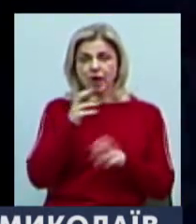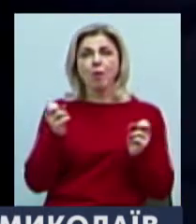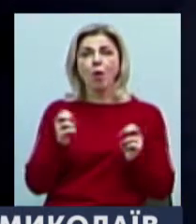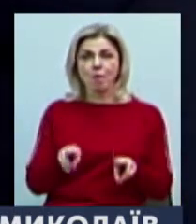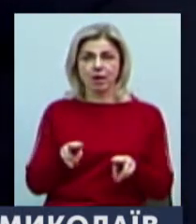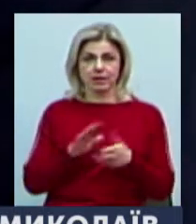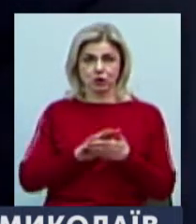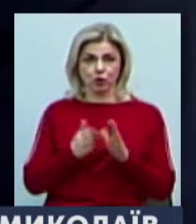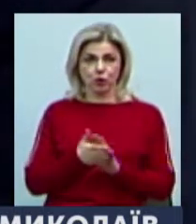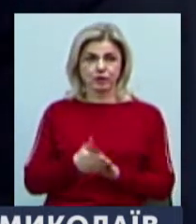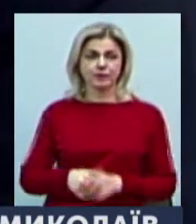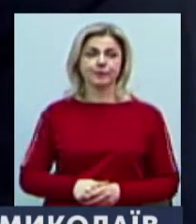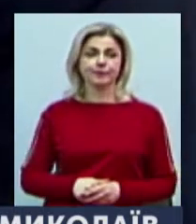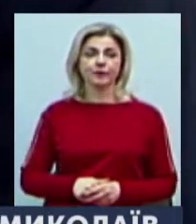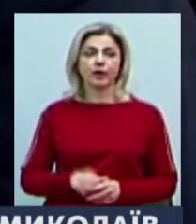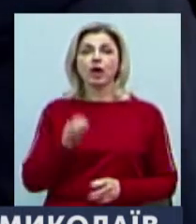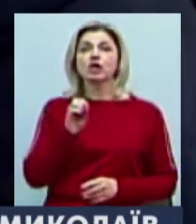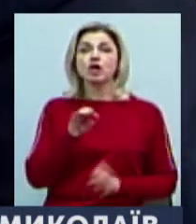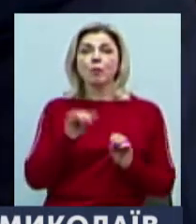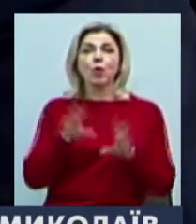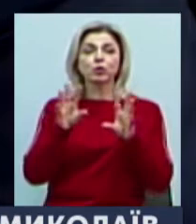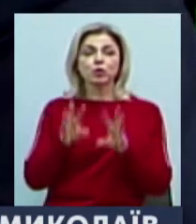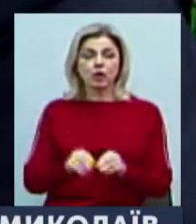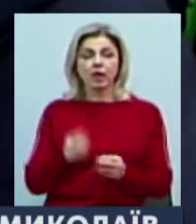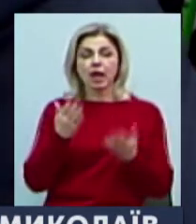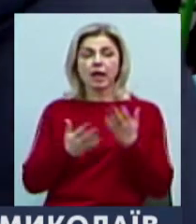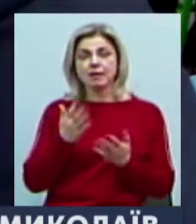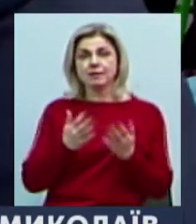можна тушити при відеозв'язку пожежної.